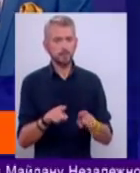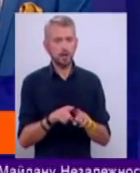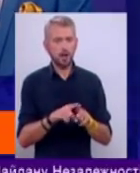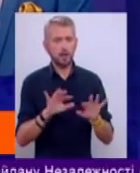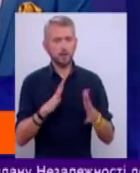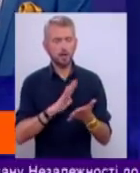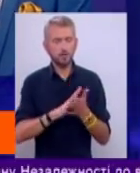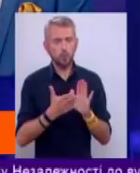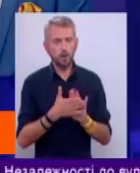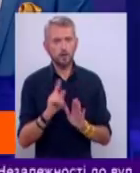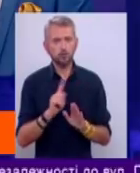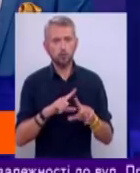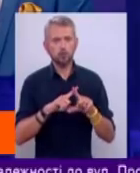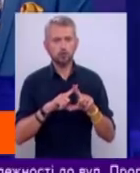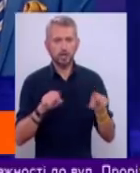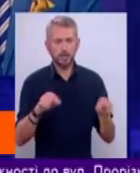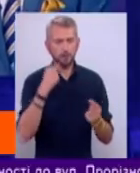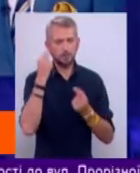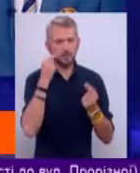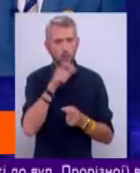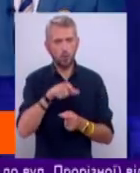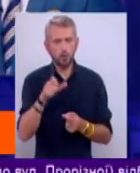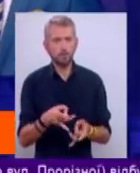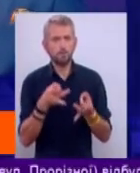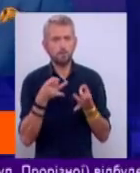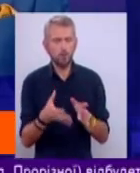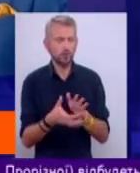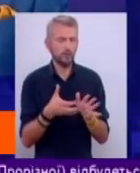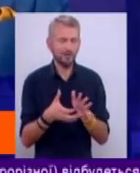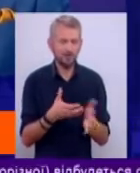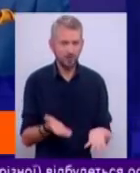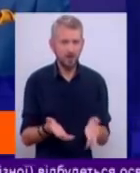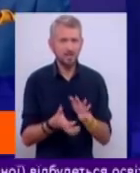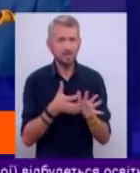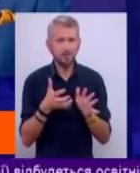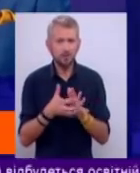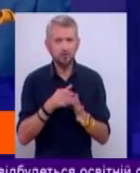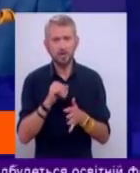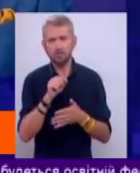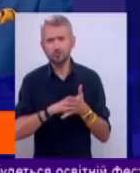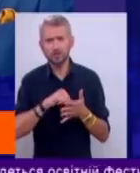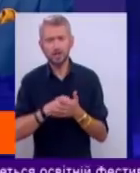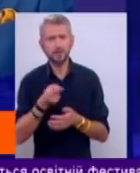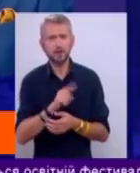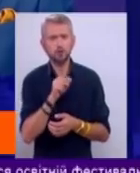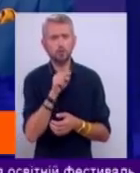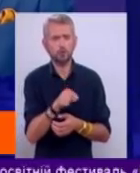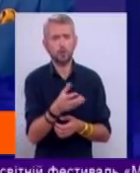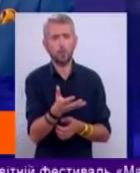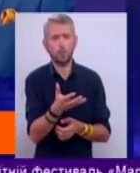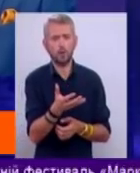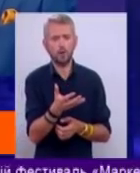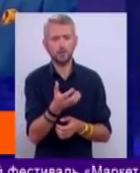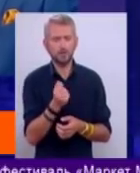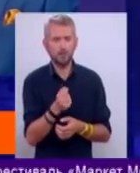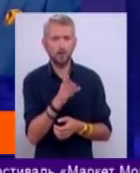склалася ситуація, що шкільних психологів просто не вистачає. Не вистачає і через те, що вони отримають не